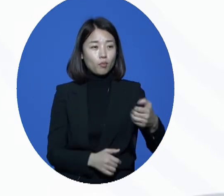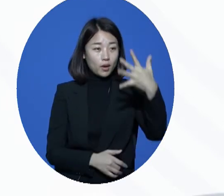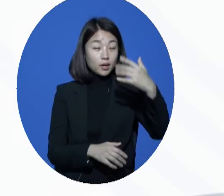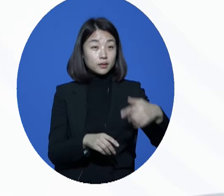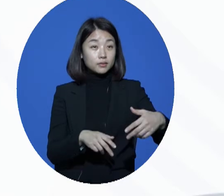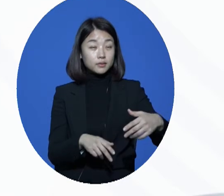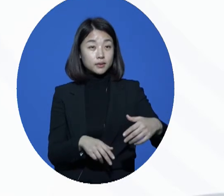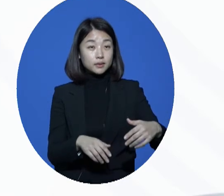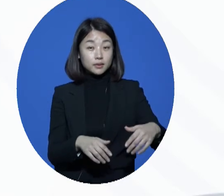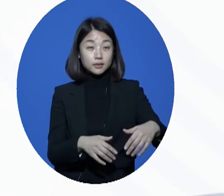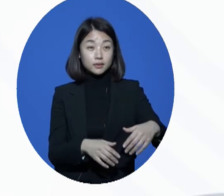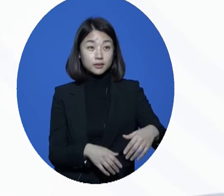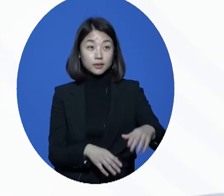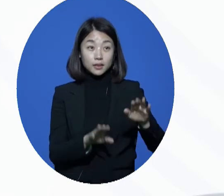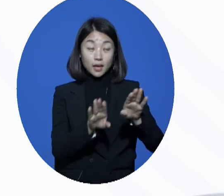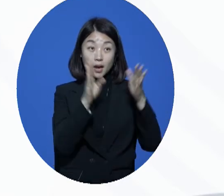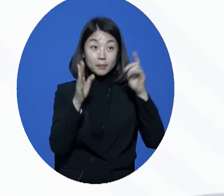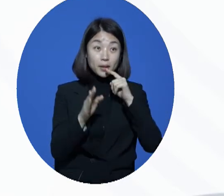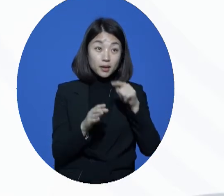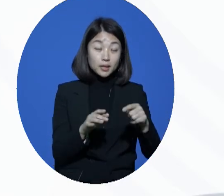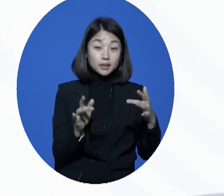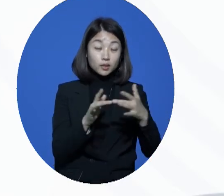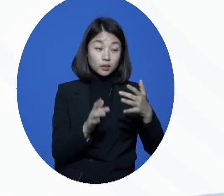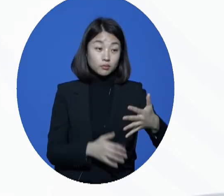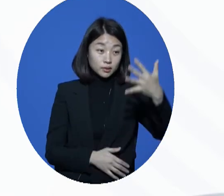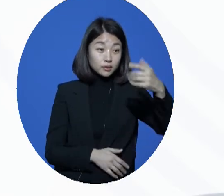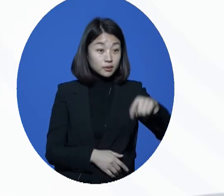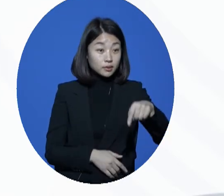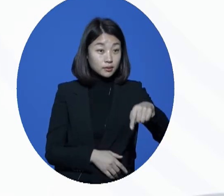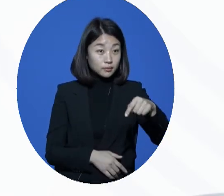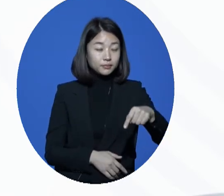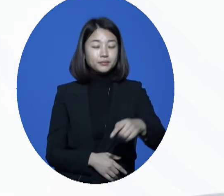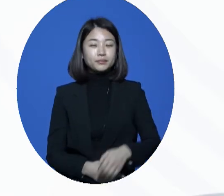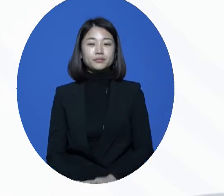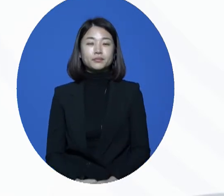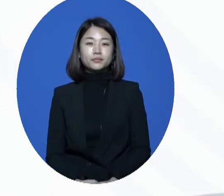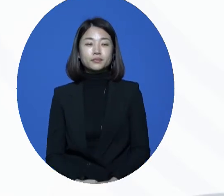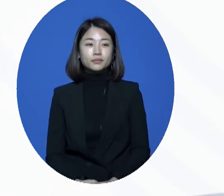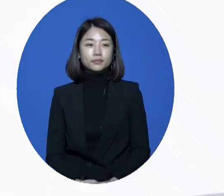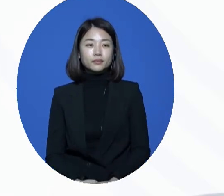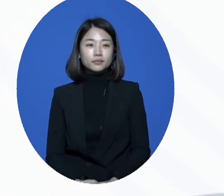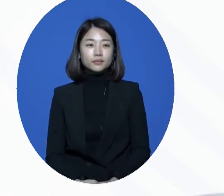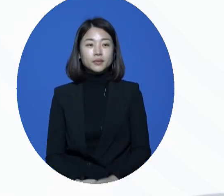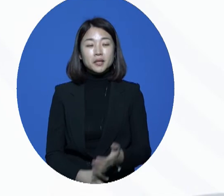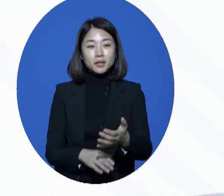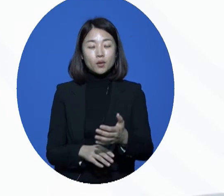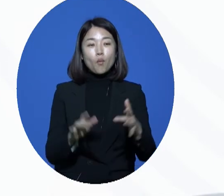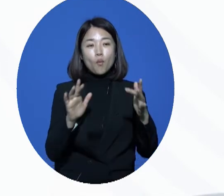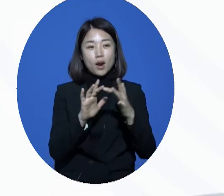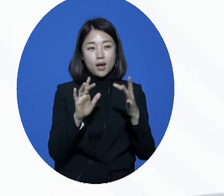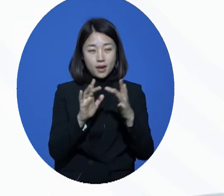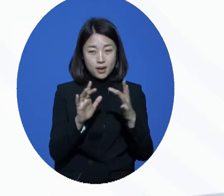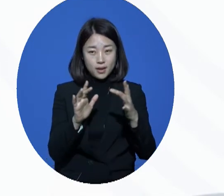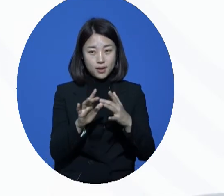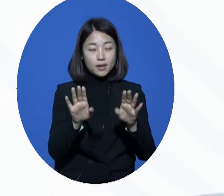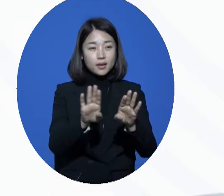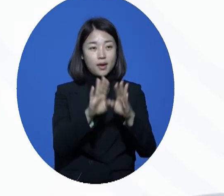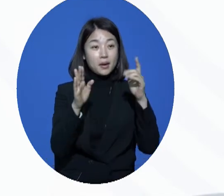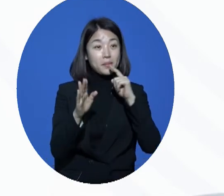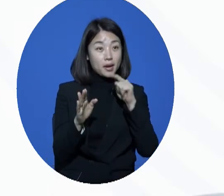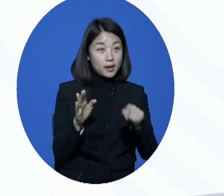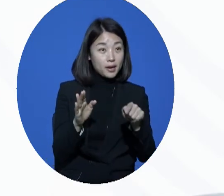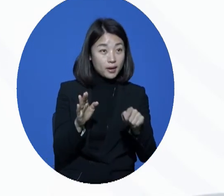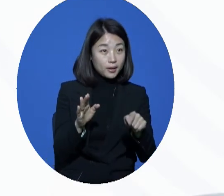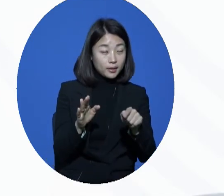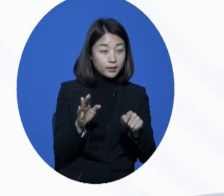바가 있습니다. 교육부는 온라인 개학 이후에 원격 수업의 현장 안착을 위해서 대책을